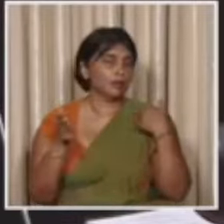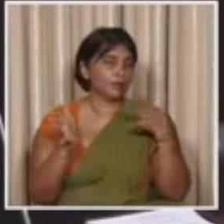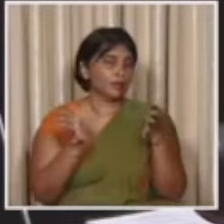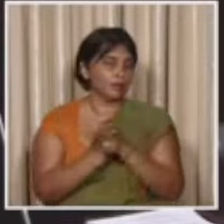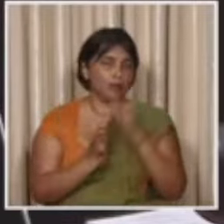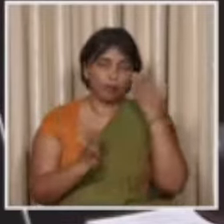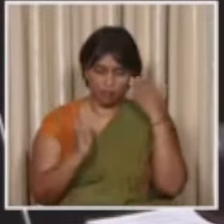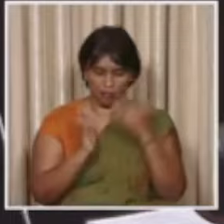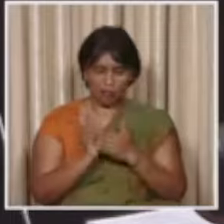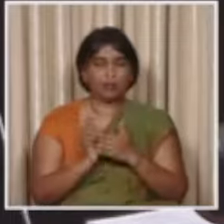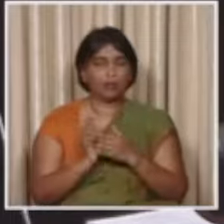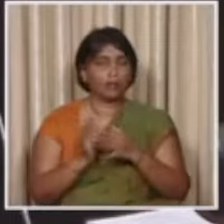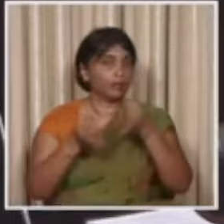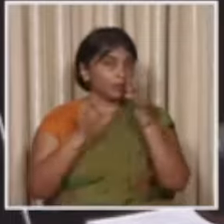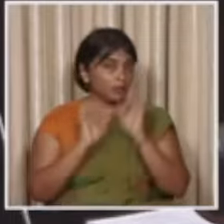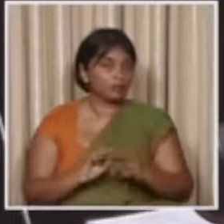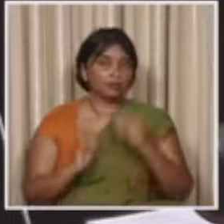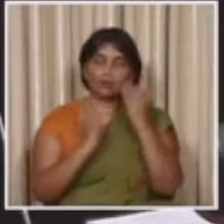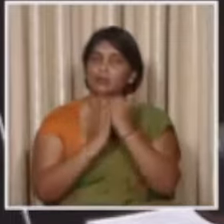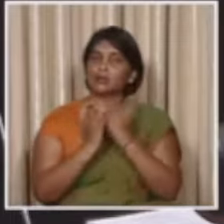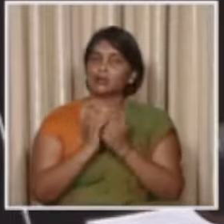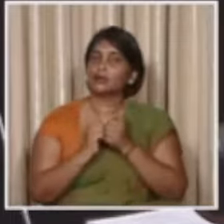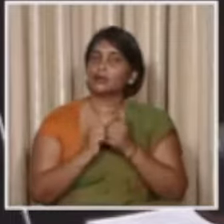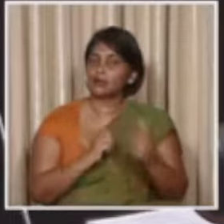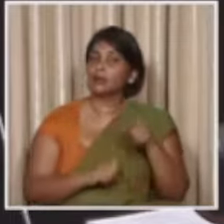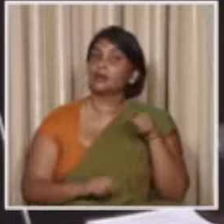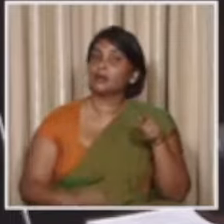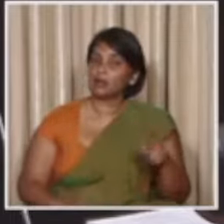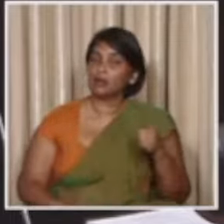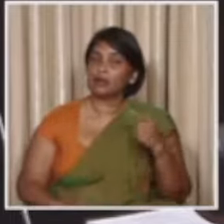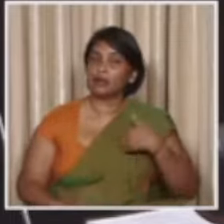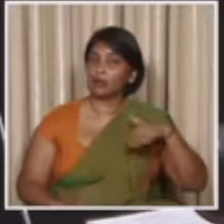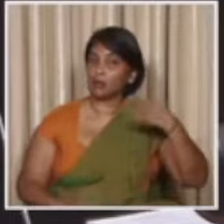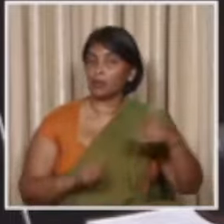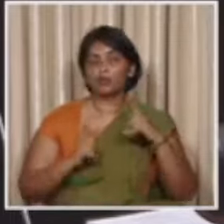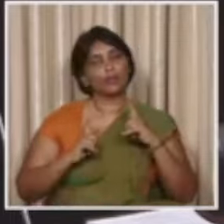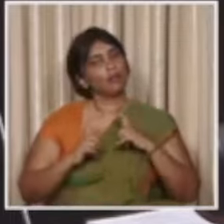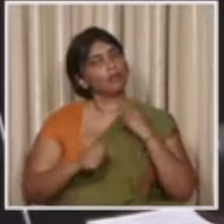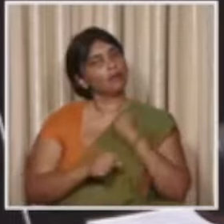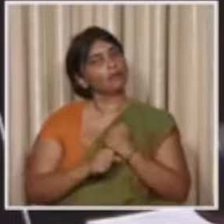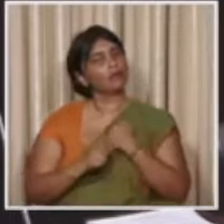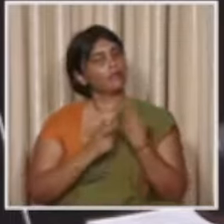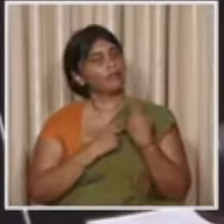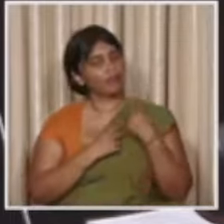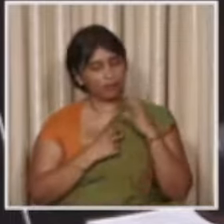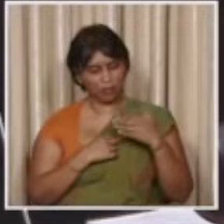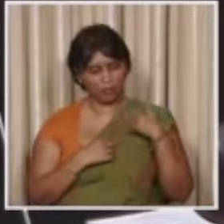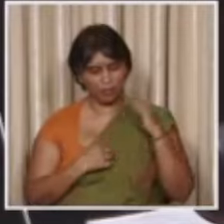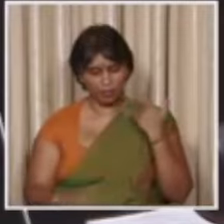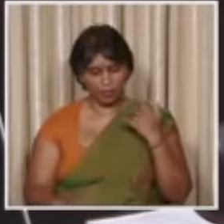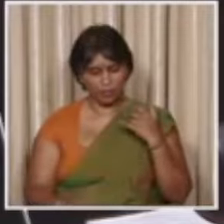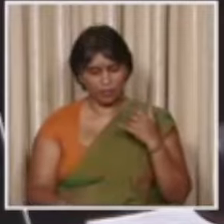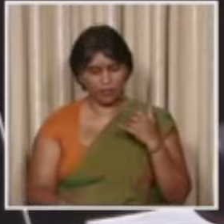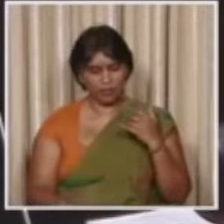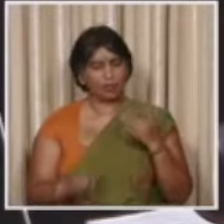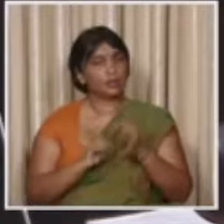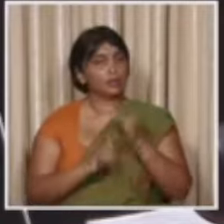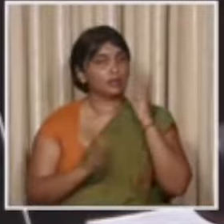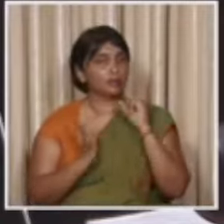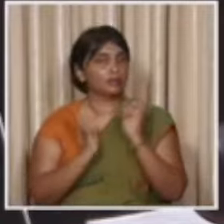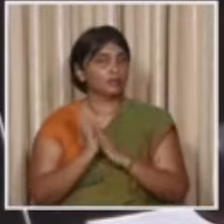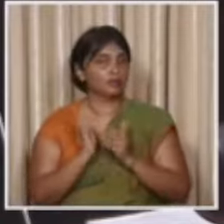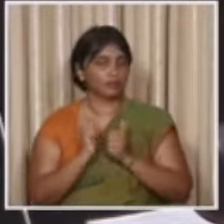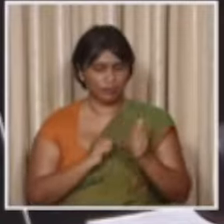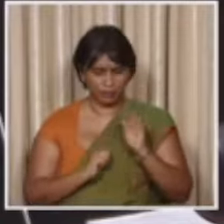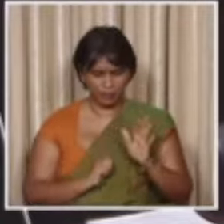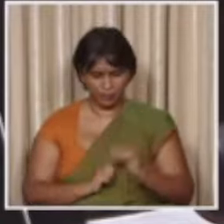තිබීම පිළිබඳව නිශ්චිතකරණය කරගන්න එක අනාගත ආණ්ඩුවකට අනිවාර්යයෙන්ම බාරයි. විශේෂයෙන්ම අර ජනාධිපති කොමිසමේ නිරීක්ෂණ මත ක්‍රියා